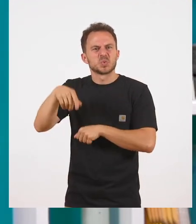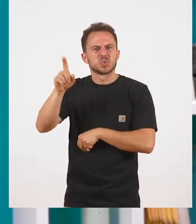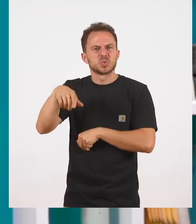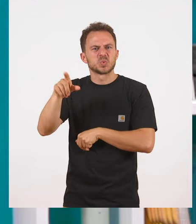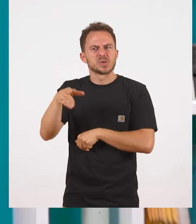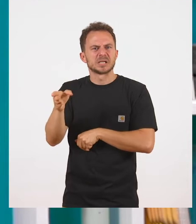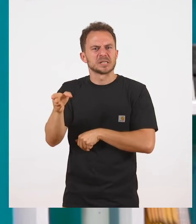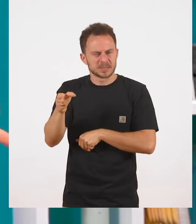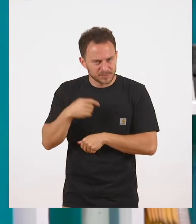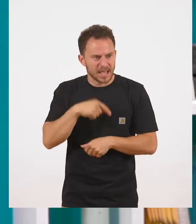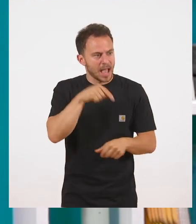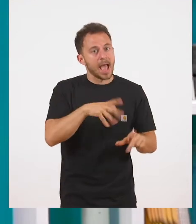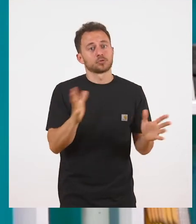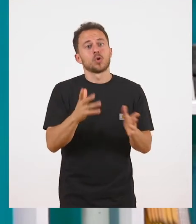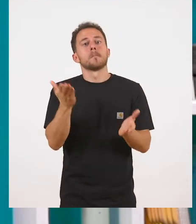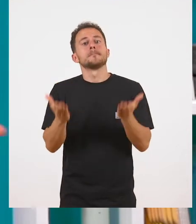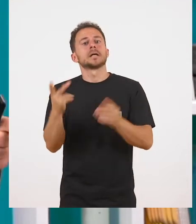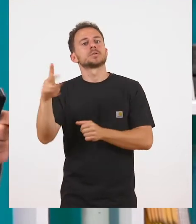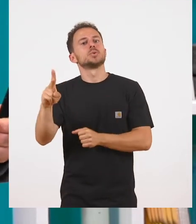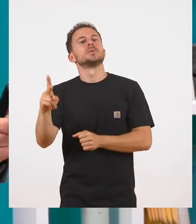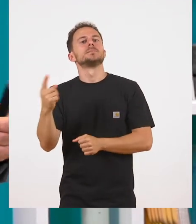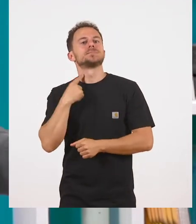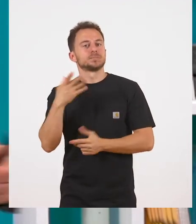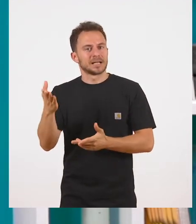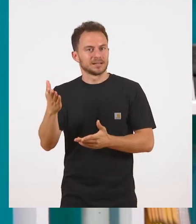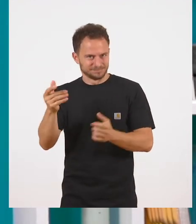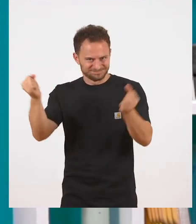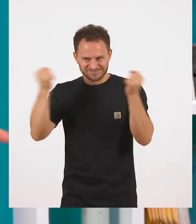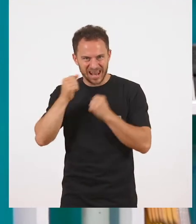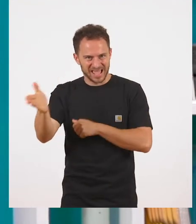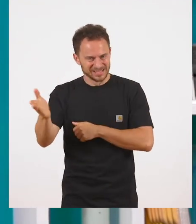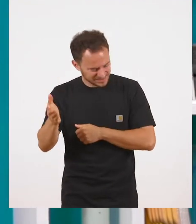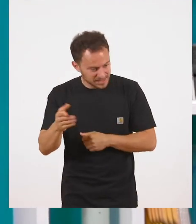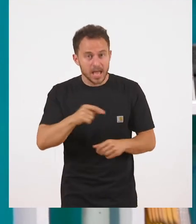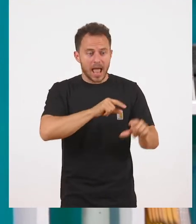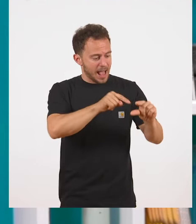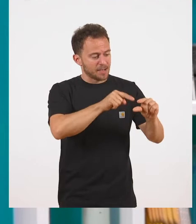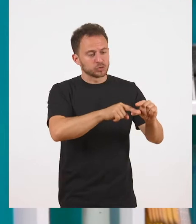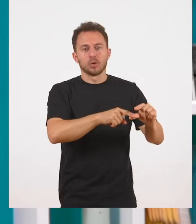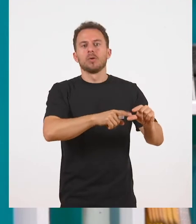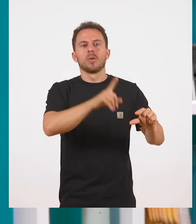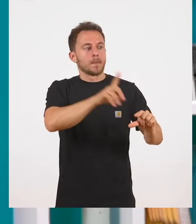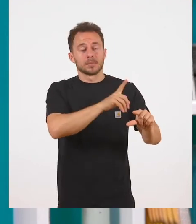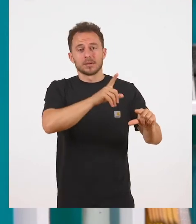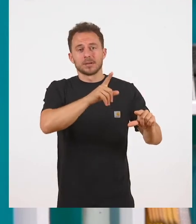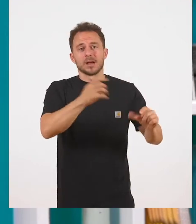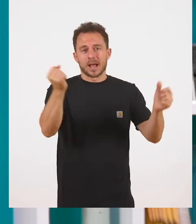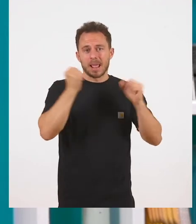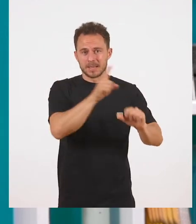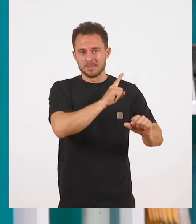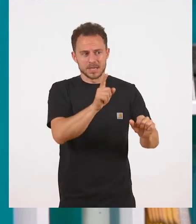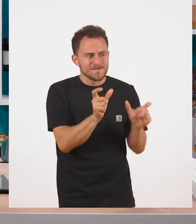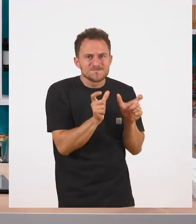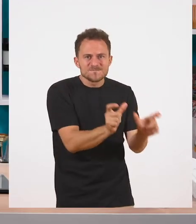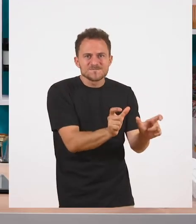χάνεται η μάζα τους. Το ίδιο μπορεί, ελοχεύει ο κίνδυνος να συμβεί το ίδιο και με το πρότυπο χιλιόγραμμο. Γι' αυτό